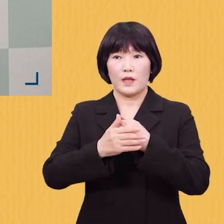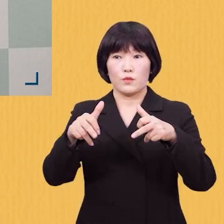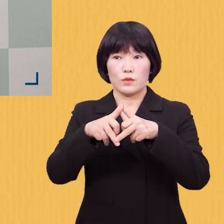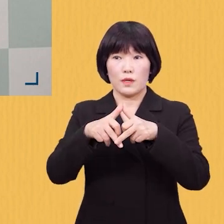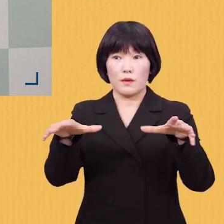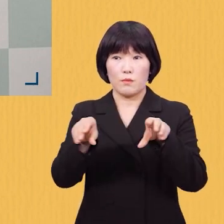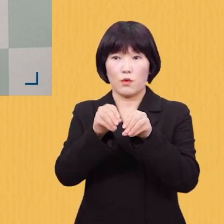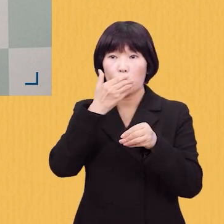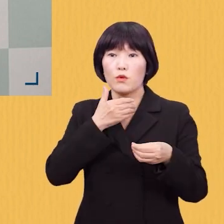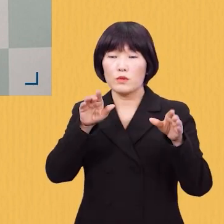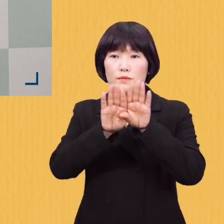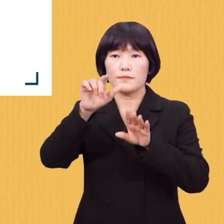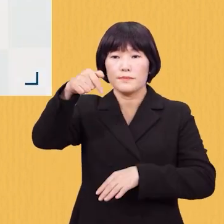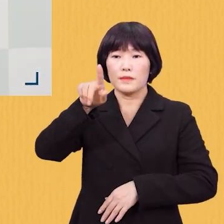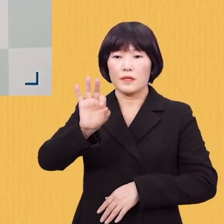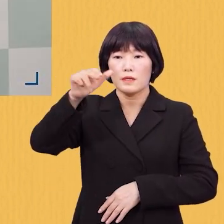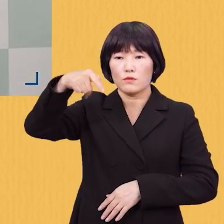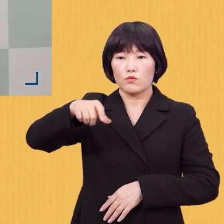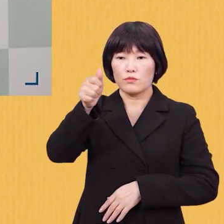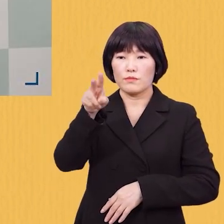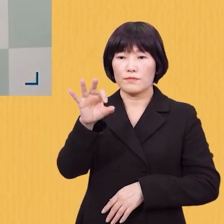대구장애인종합복지관 강주영님,